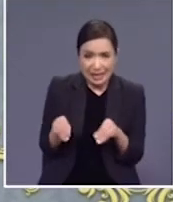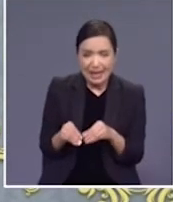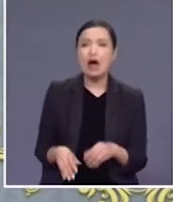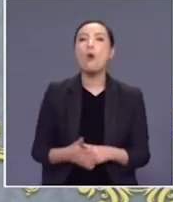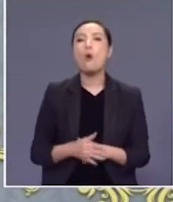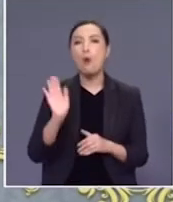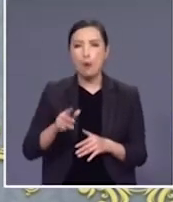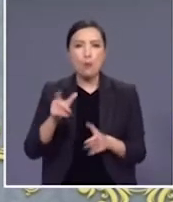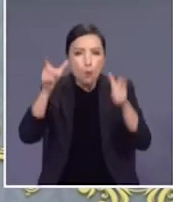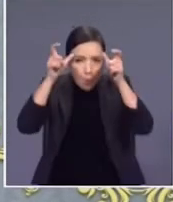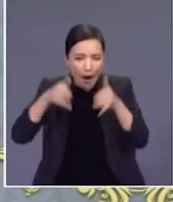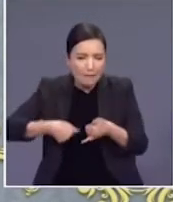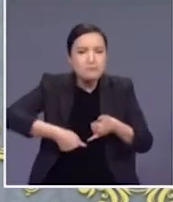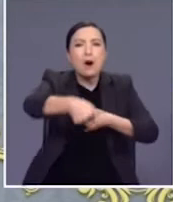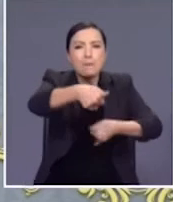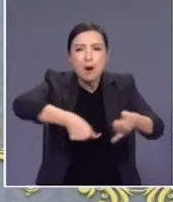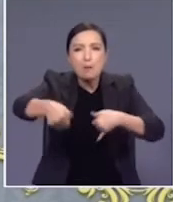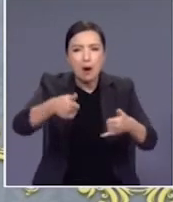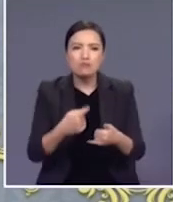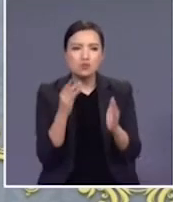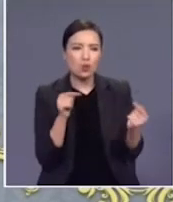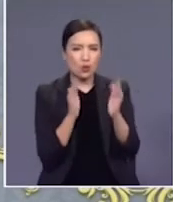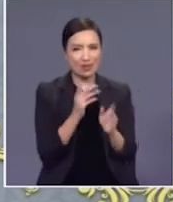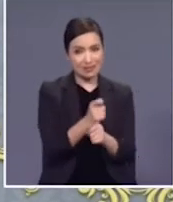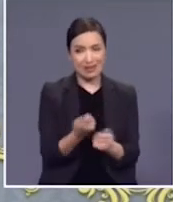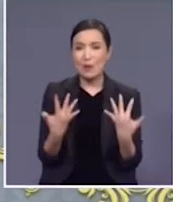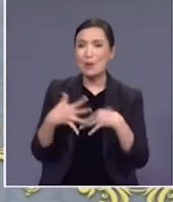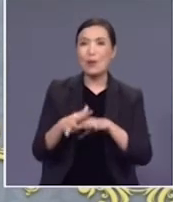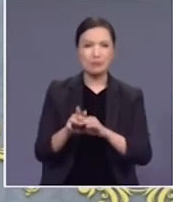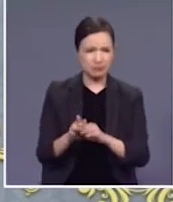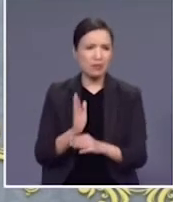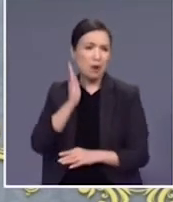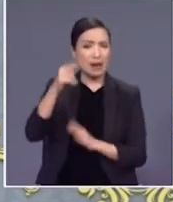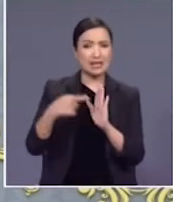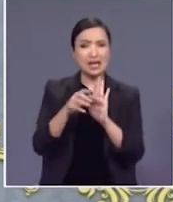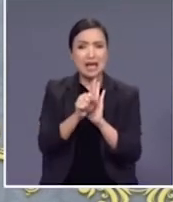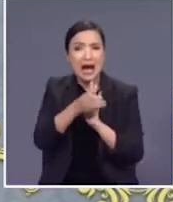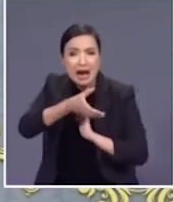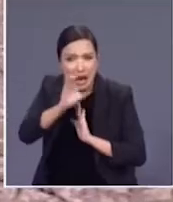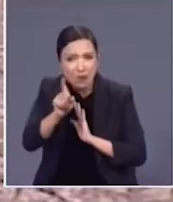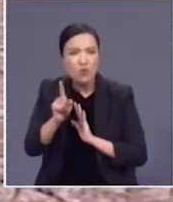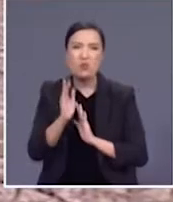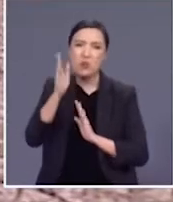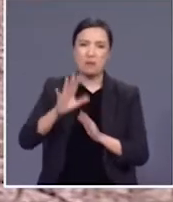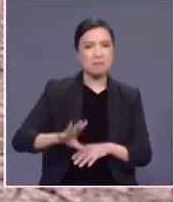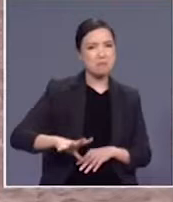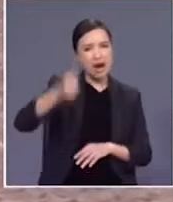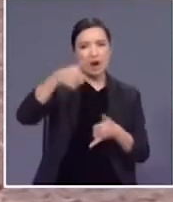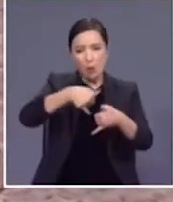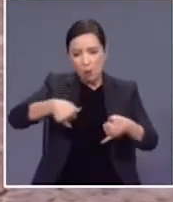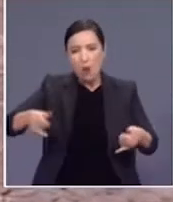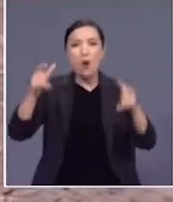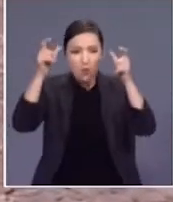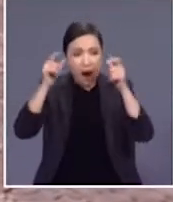เข้าร่วมในโครงการด้วยนะครับในอนาคตจังหวัดสระแก้วก็จะกลายเป็นเมืองโคเนื้อหรือโคบานบูรพาส่วนพื้นที่แล้งซ้ำซาก